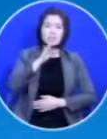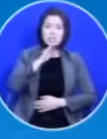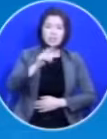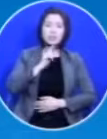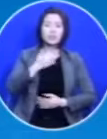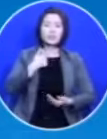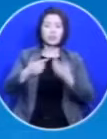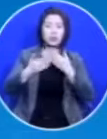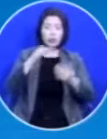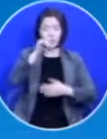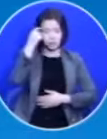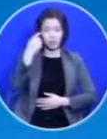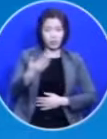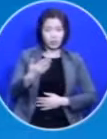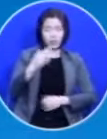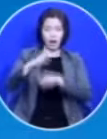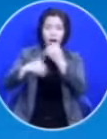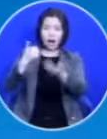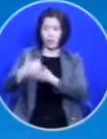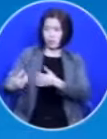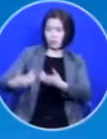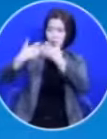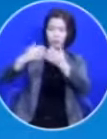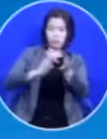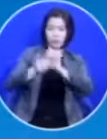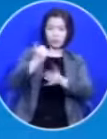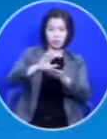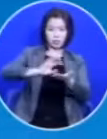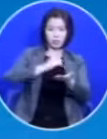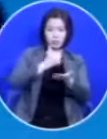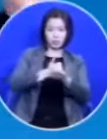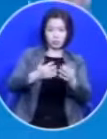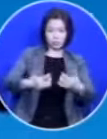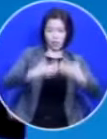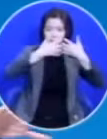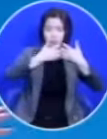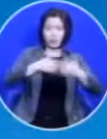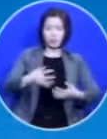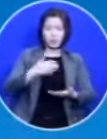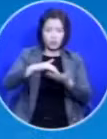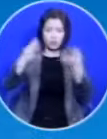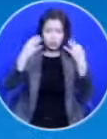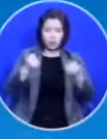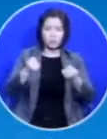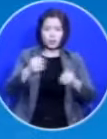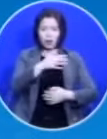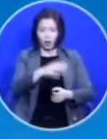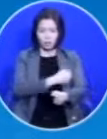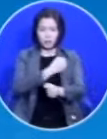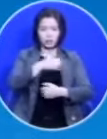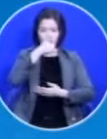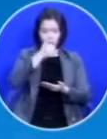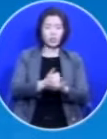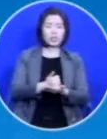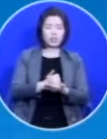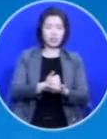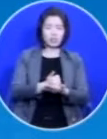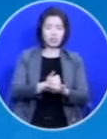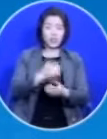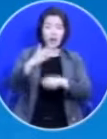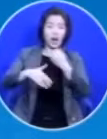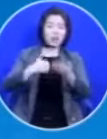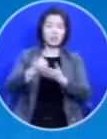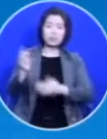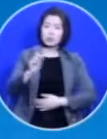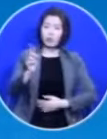하나님을 대적하고 예수 그리스도를 대적하는 그 수없는이 엄청난 무서운 죄들 하나님이